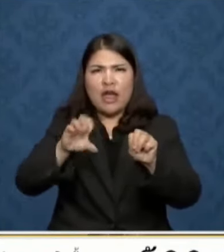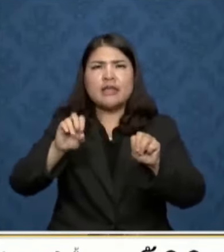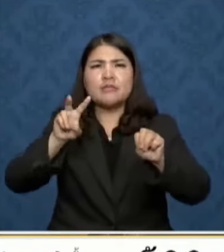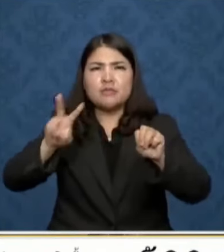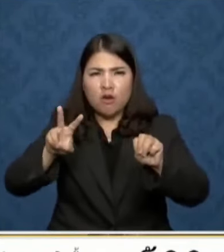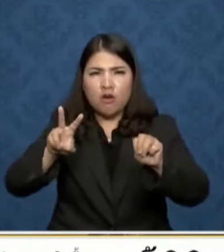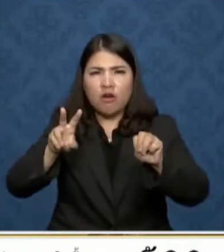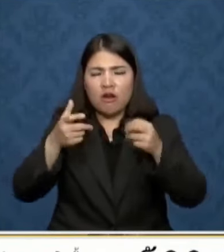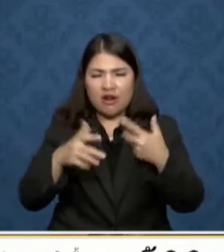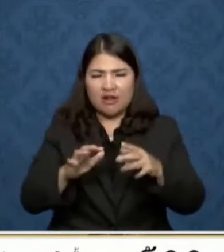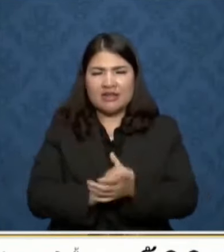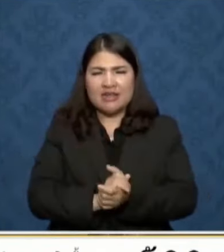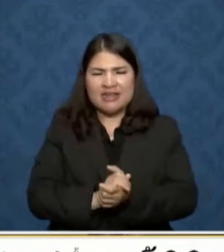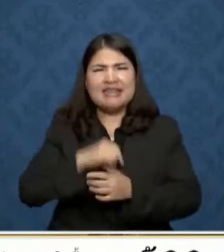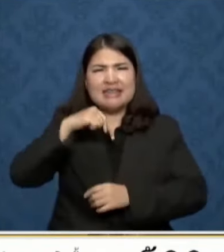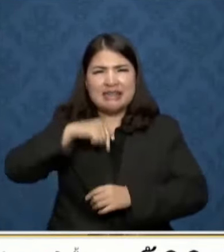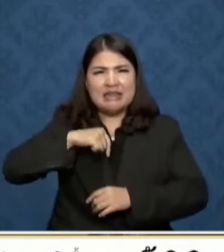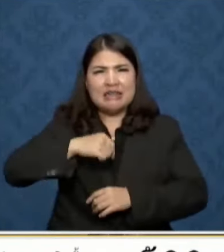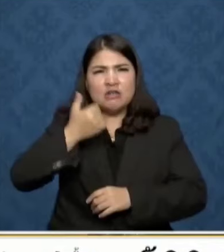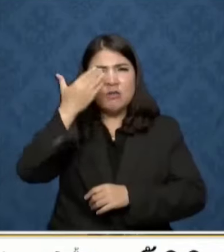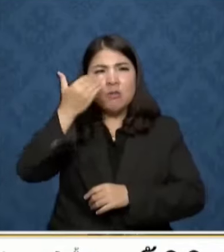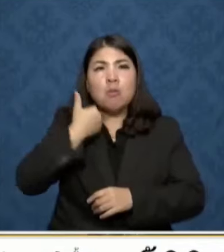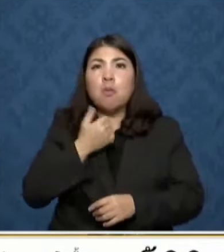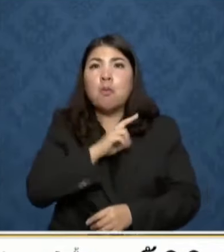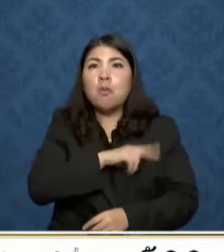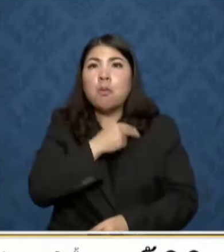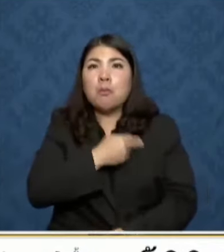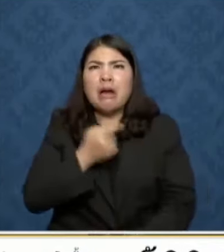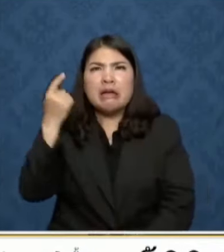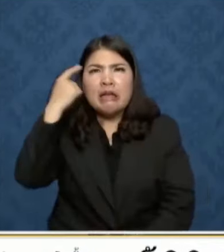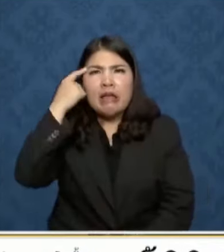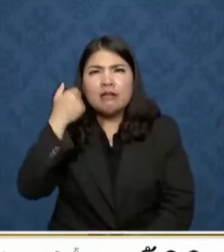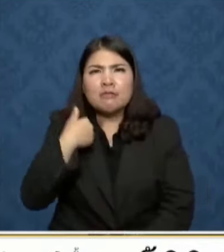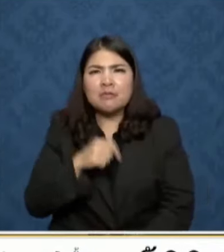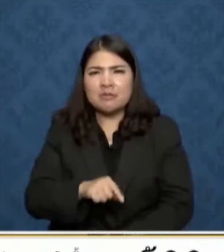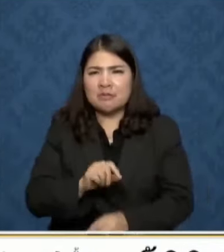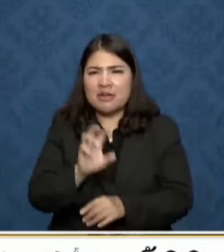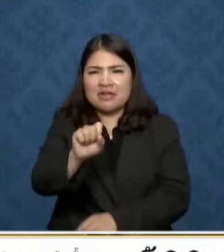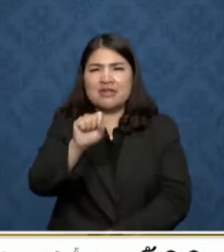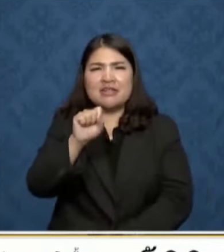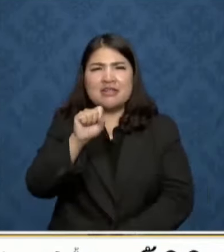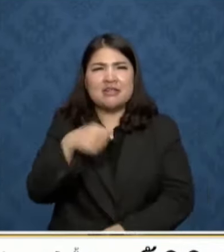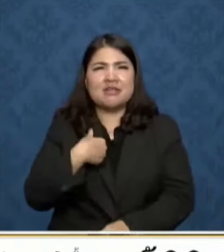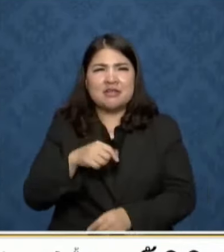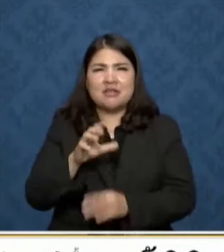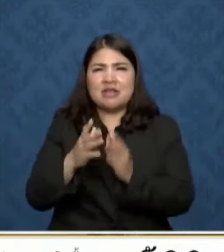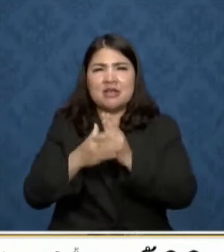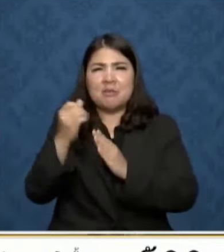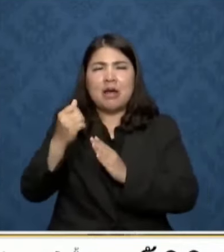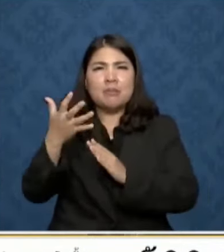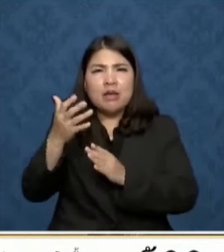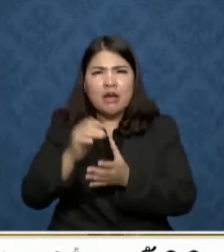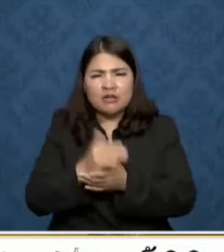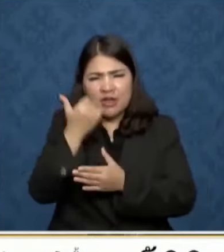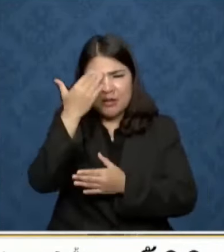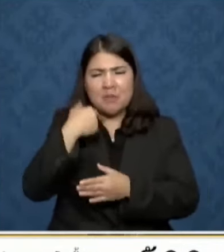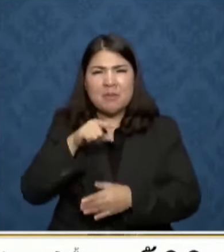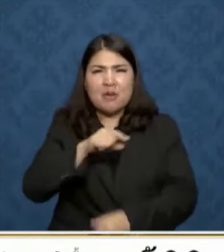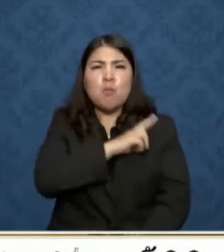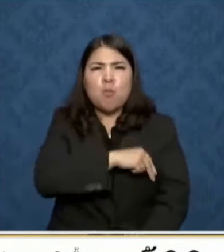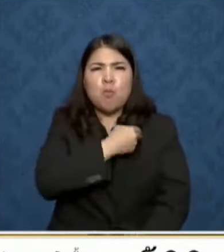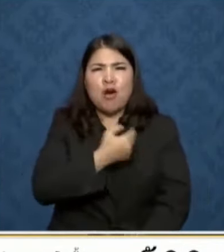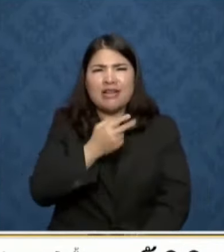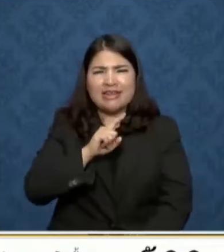แล้วก็สถานที่นี้ ถ้เราฟัง เรานกวโงพยาบาล ไม่ใช่สภาผู้แถนและสดอนคือท่เป็หมอก็จรินะคะ แต่การจะมาได้แด